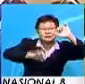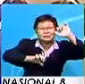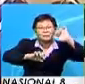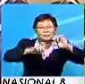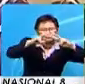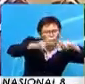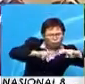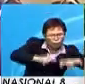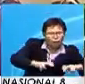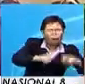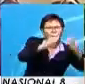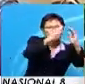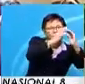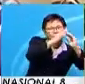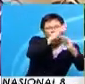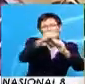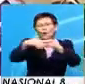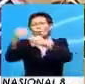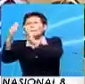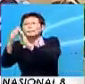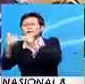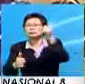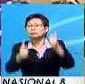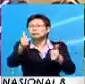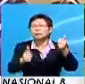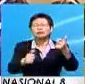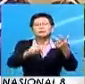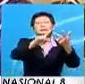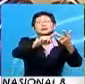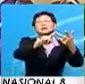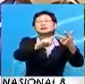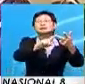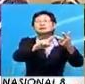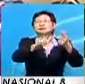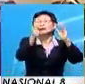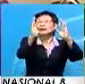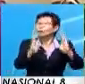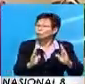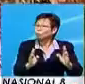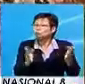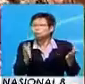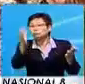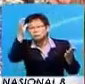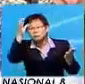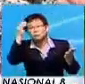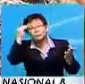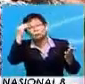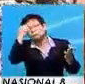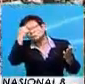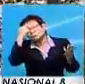bandar. Di mana yang kemudian yang ketiga dari segi kaum.